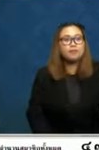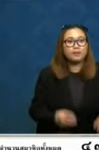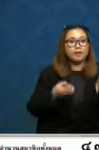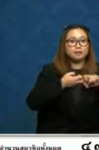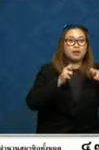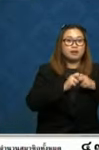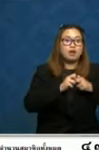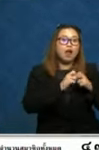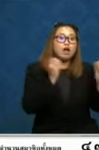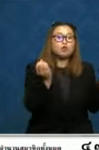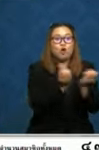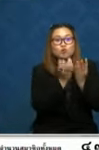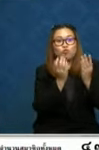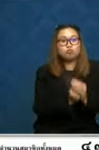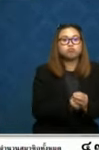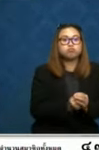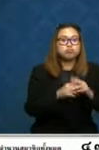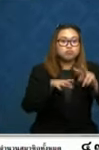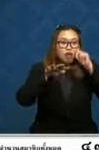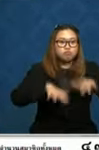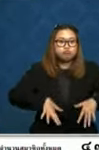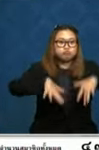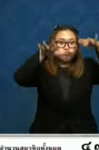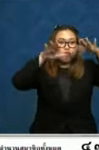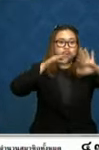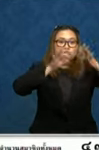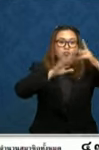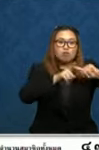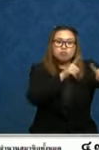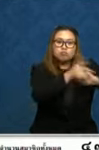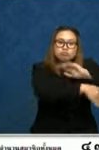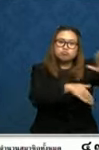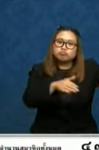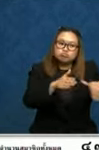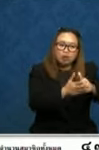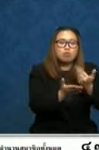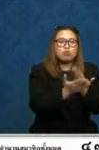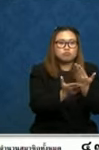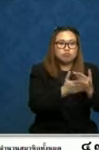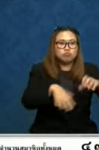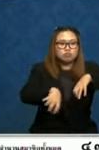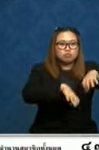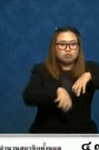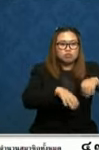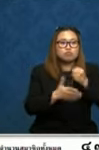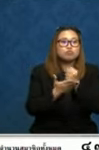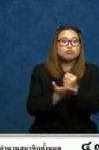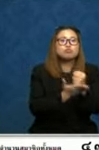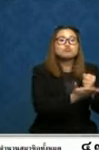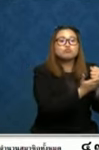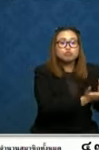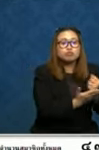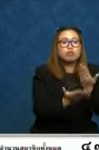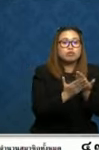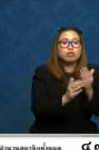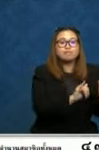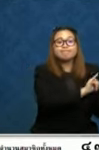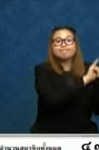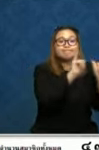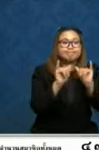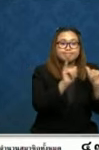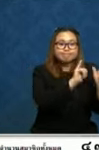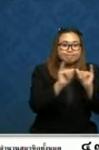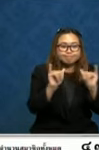ไรต่างๆก็จะต้องมีความสูญเสียเราก็จะต้องมีการจัดสรรงบประมาณไปช่วยตรงนั้นโยกเงินตรงนี้ไปส่วนอยู่ส่วนตรงนั้น